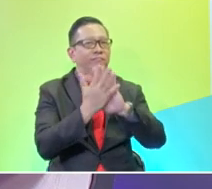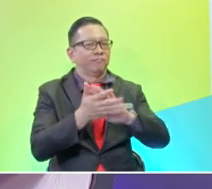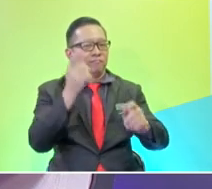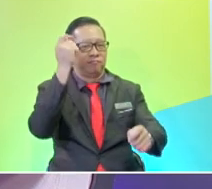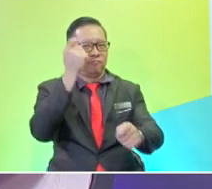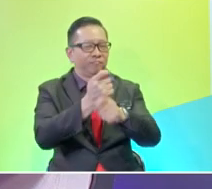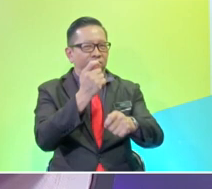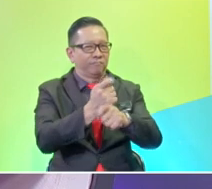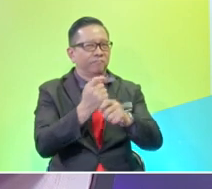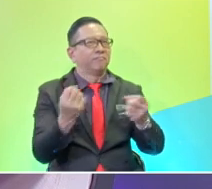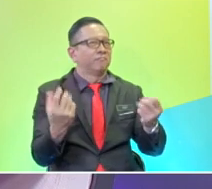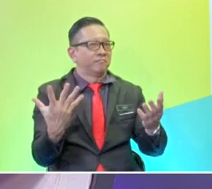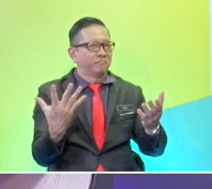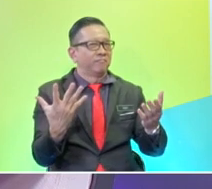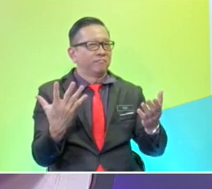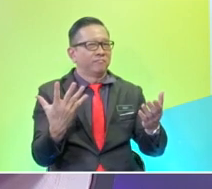berapa